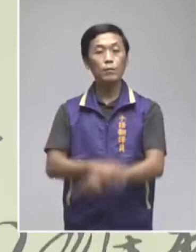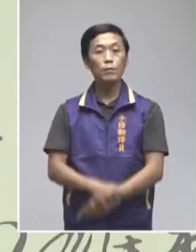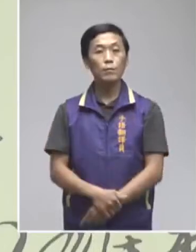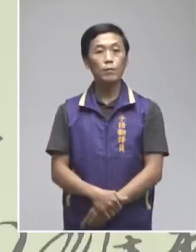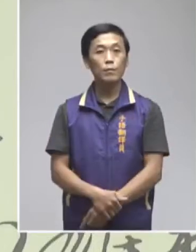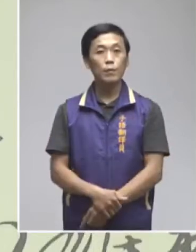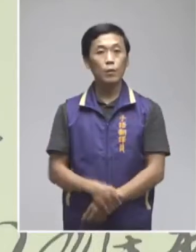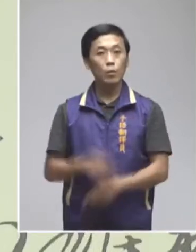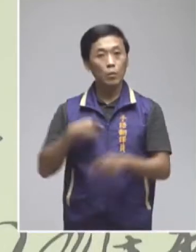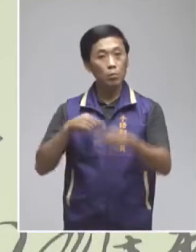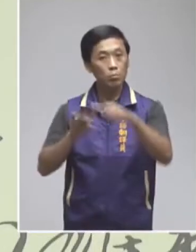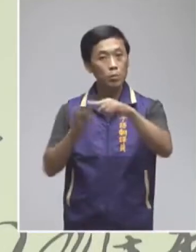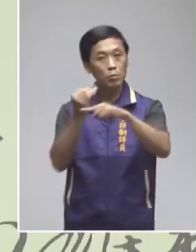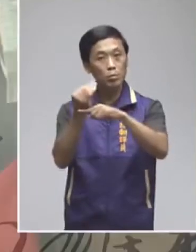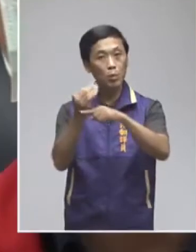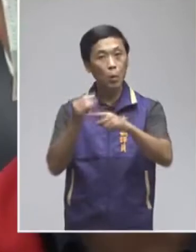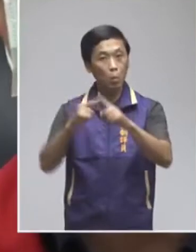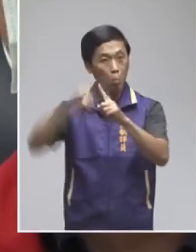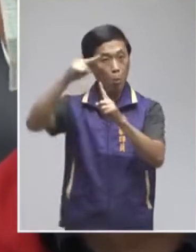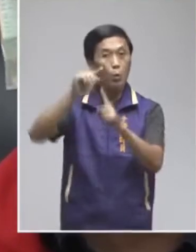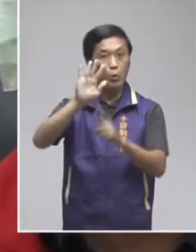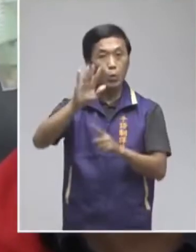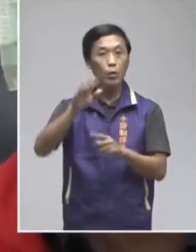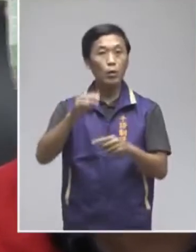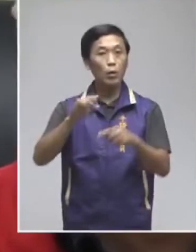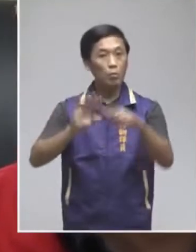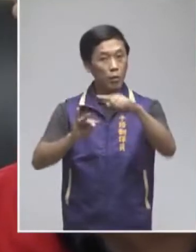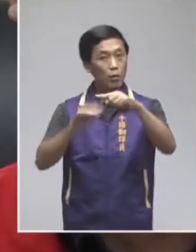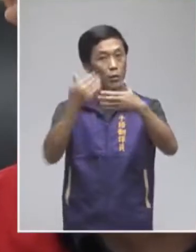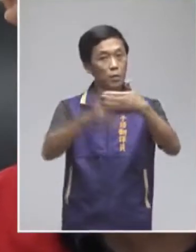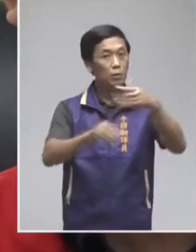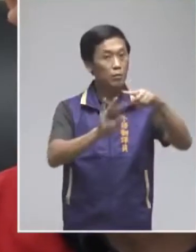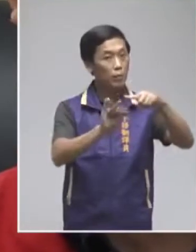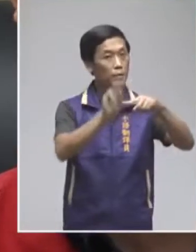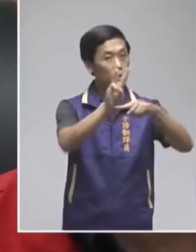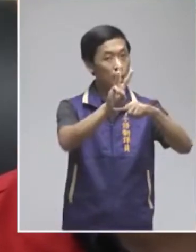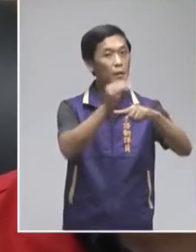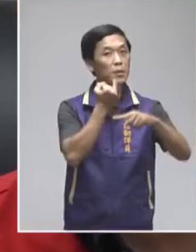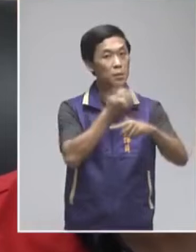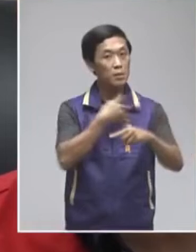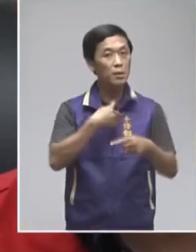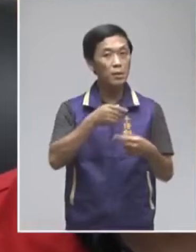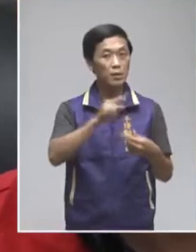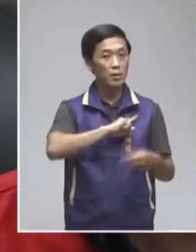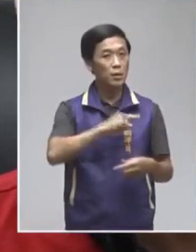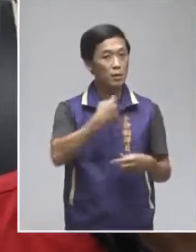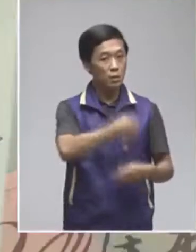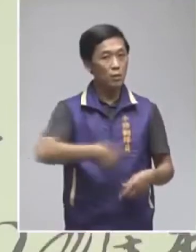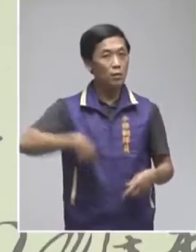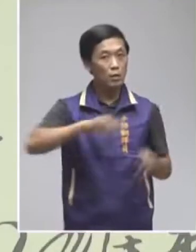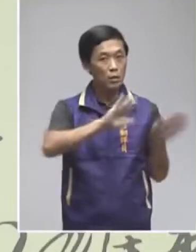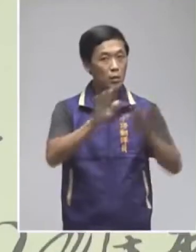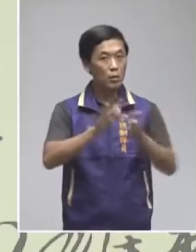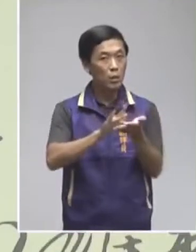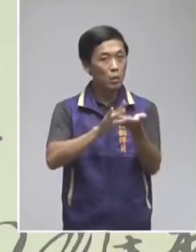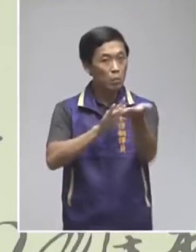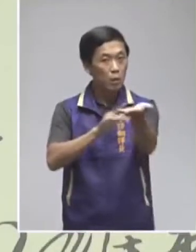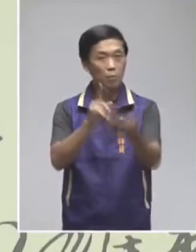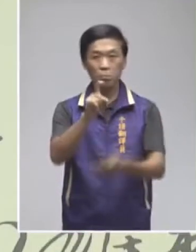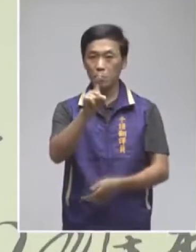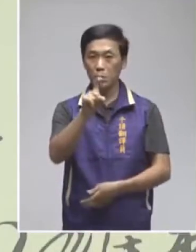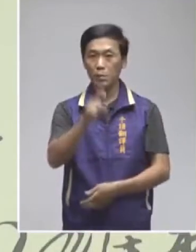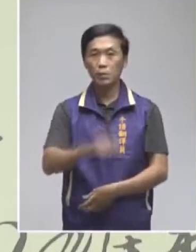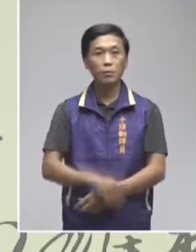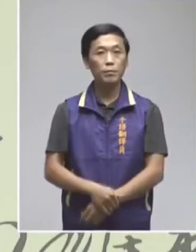97%，我们的比例都还是非常高。那有3%可能是因为身体的其他症状就不能开药，所以我